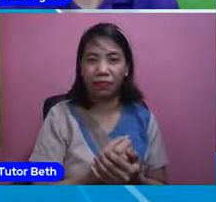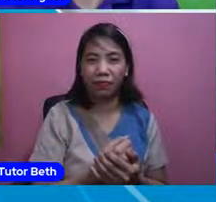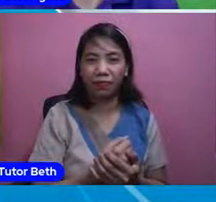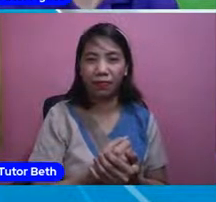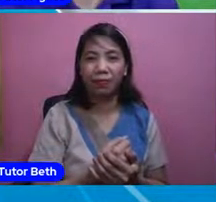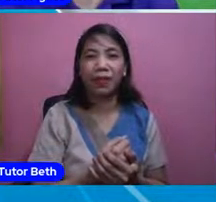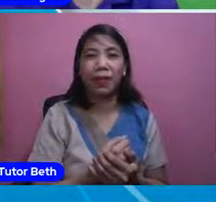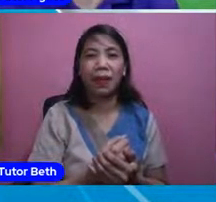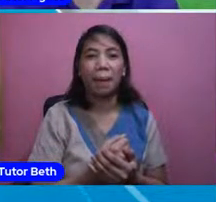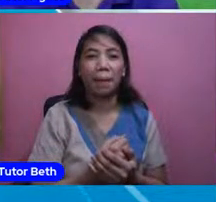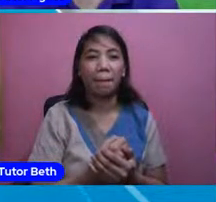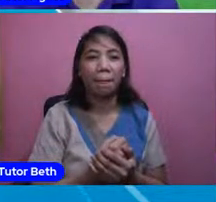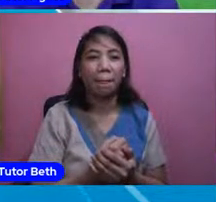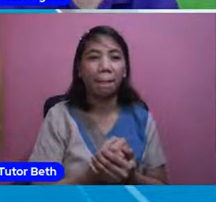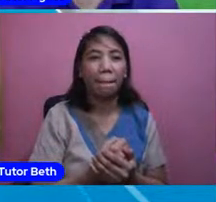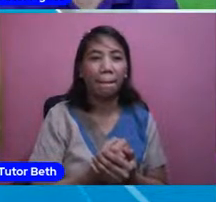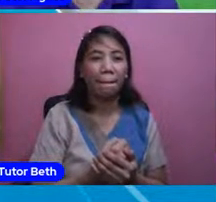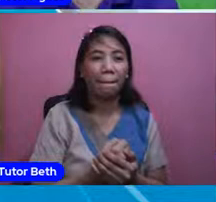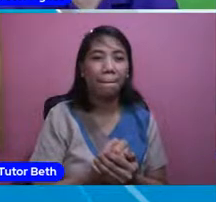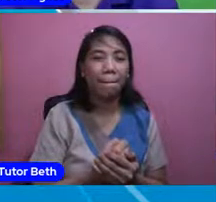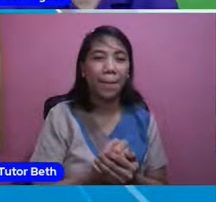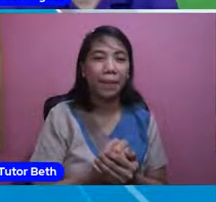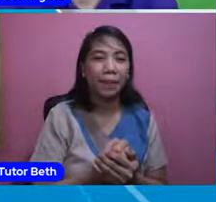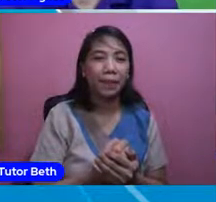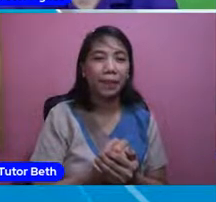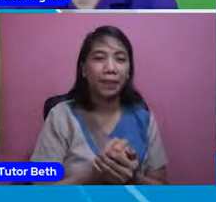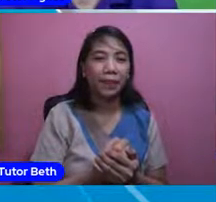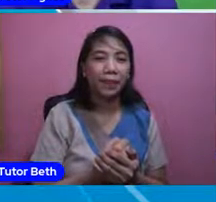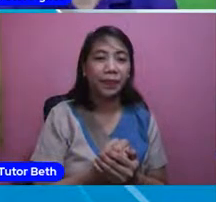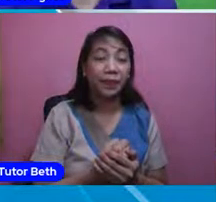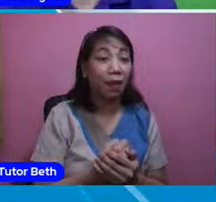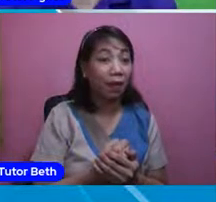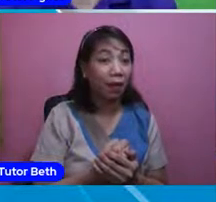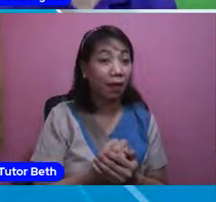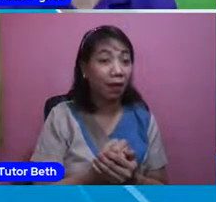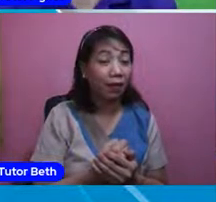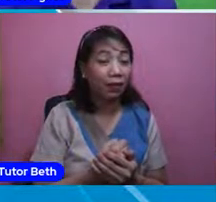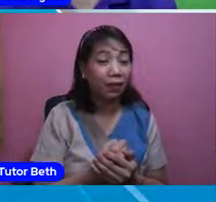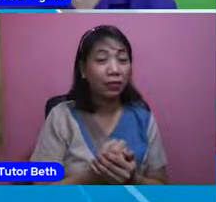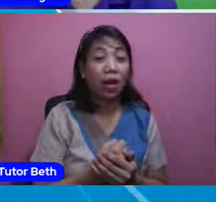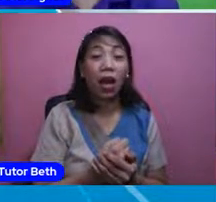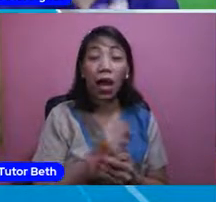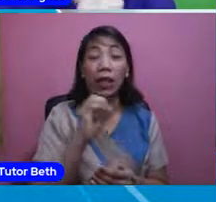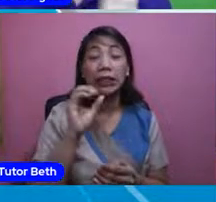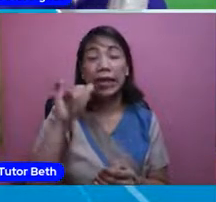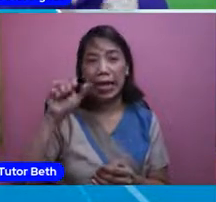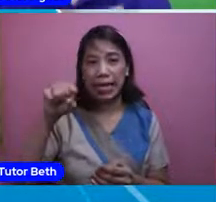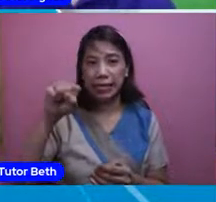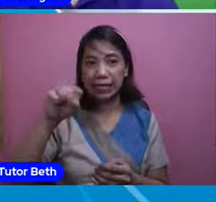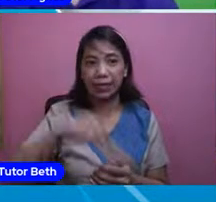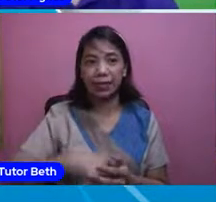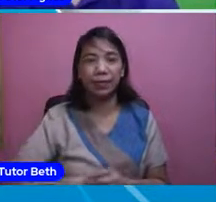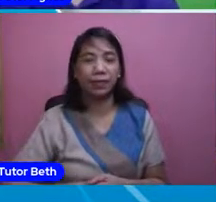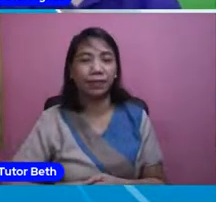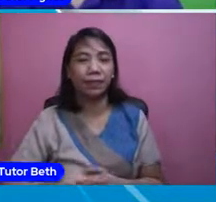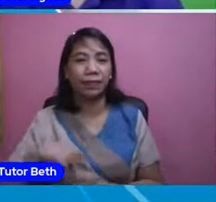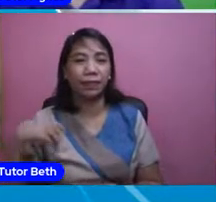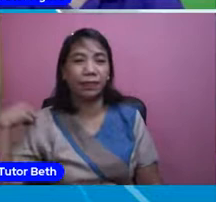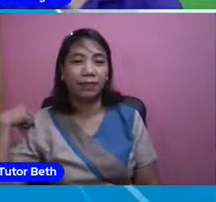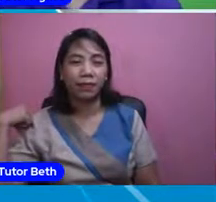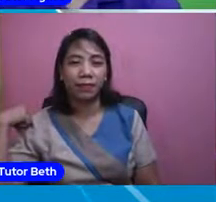Yan, yan ang mga sagot natin. Okay, pumunta na tayo sa susunod. Yan. Ngayon naman,